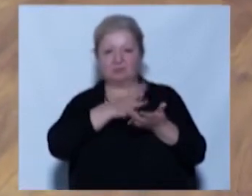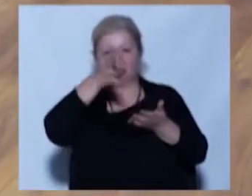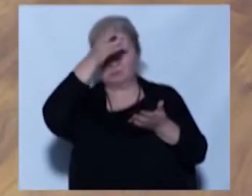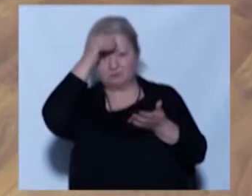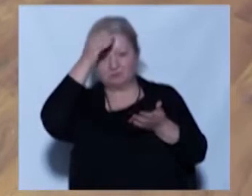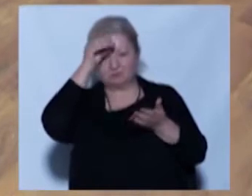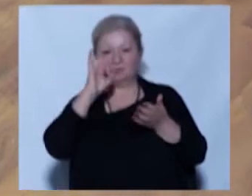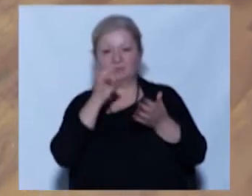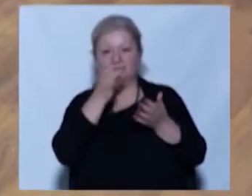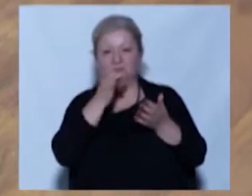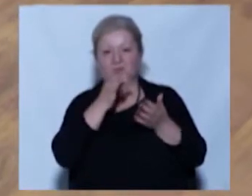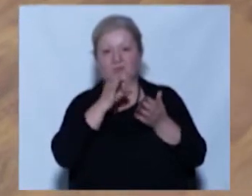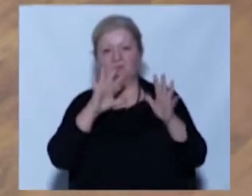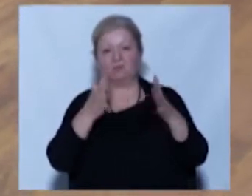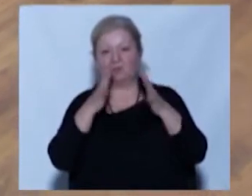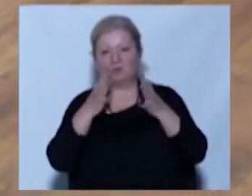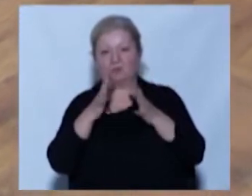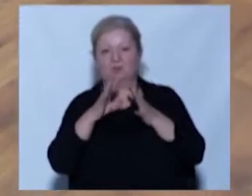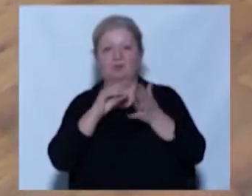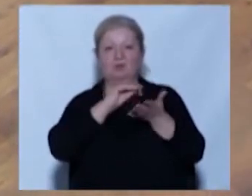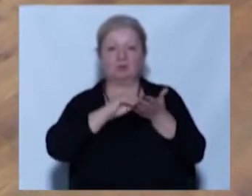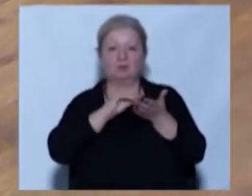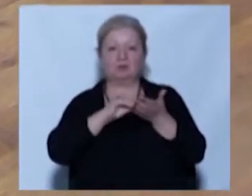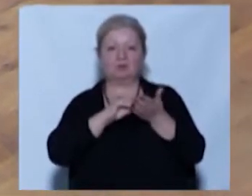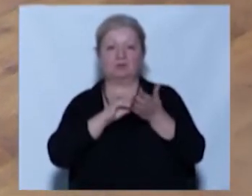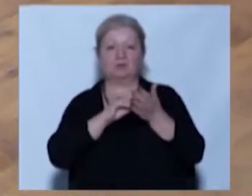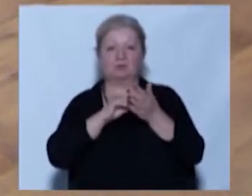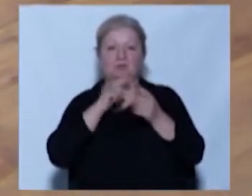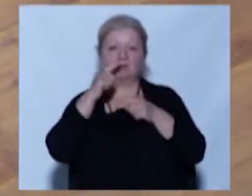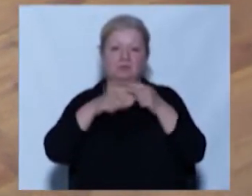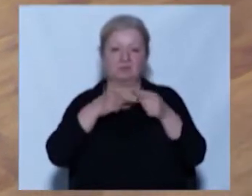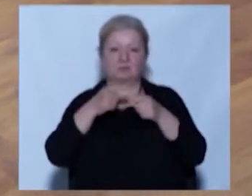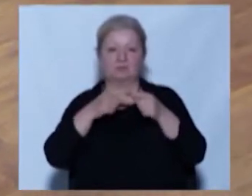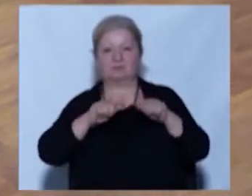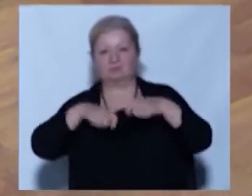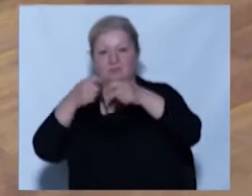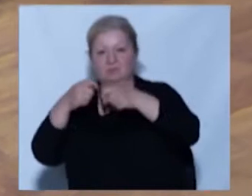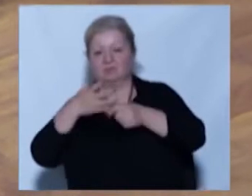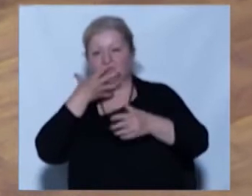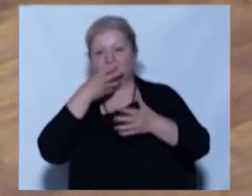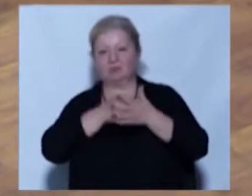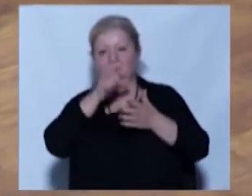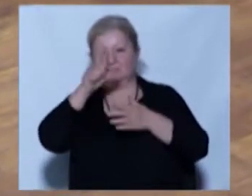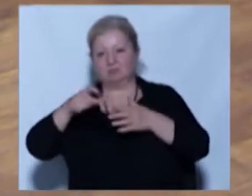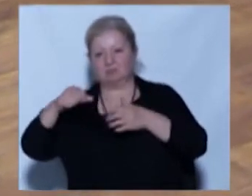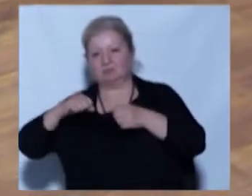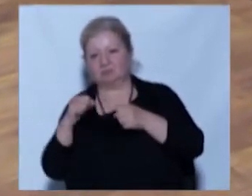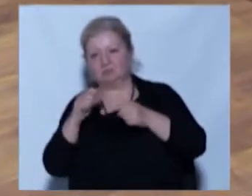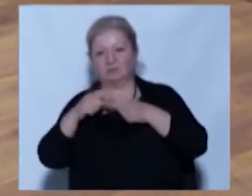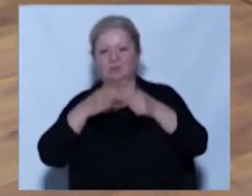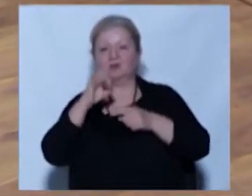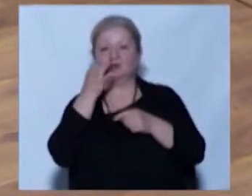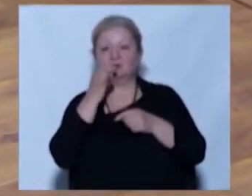ან უყვებოდა ამა თუ იმ ისტორიულ მოვლენებს, სხვებს, თავის თანამემამულეებს, თანამოქალაქეებს და ასე შემდეგ.